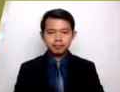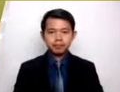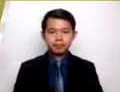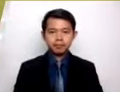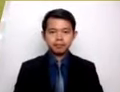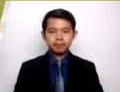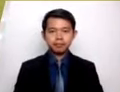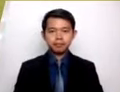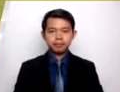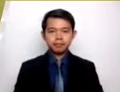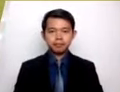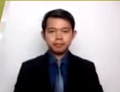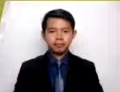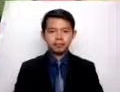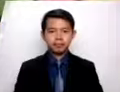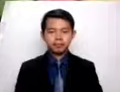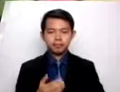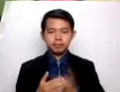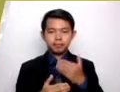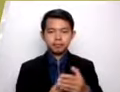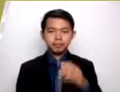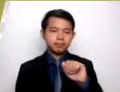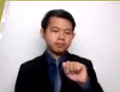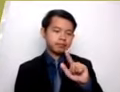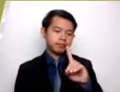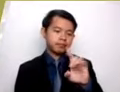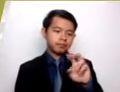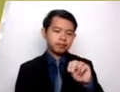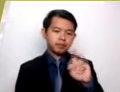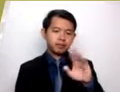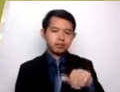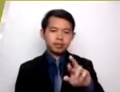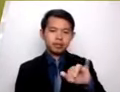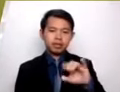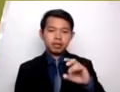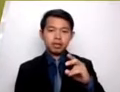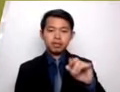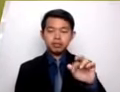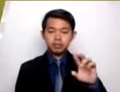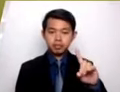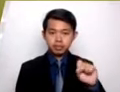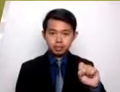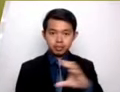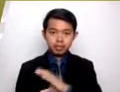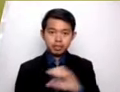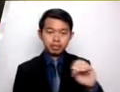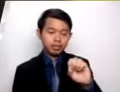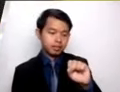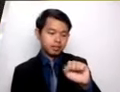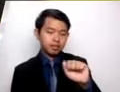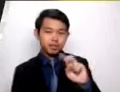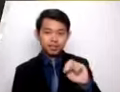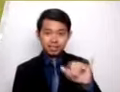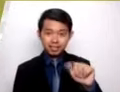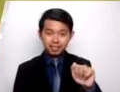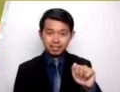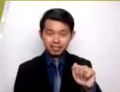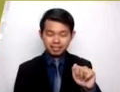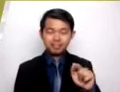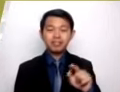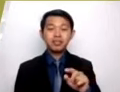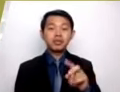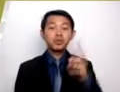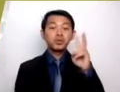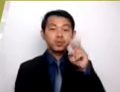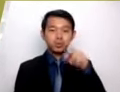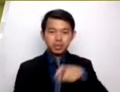Love scene ni Alden Richards at Sanya Lopez sa Pulang Araw, dalawang beses ginawa. Yung original, nakadamit